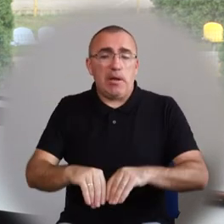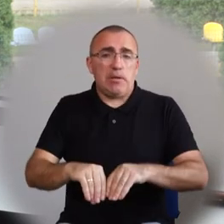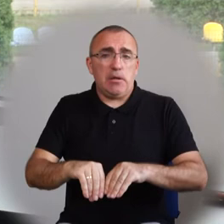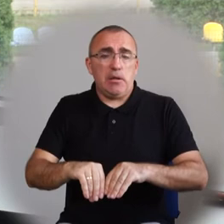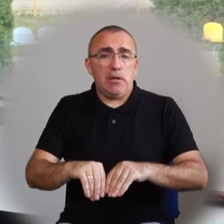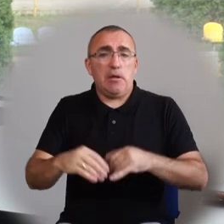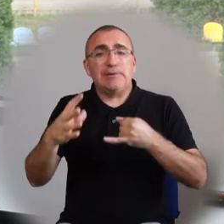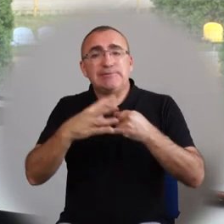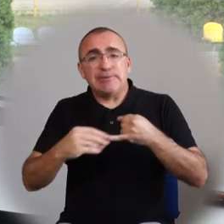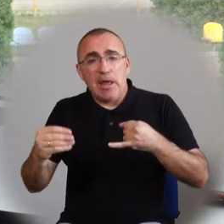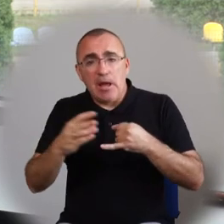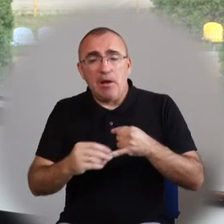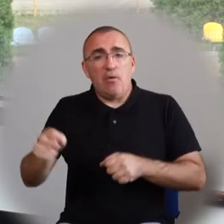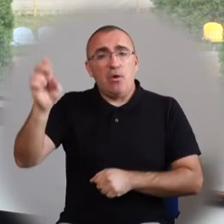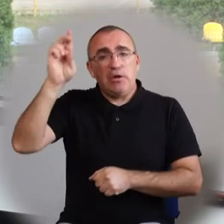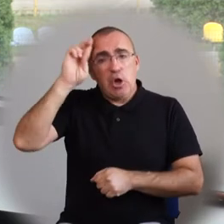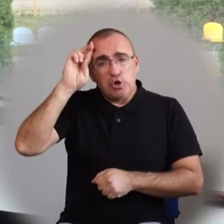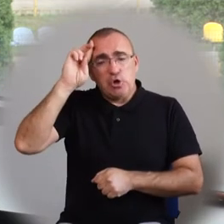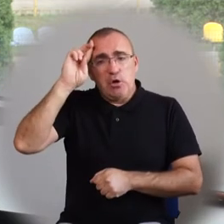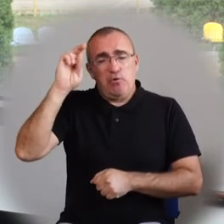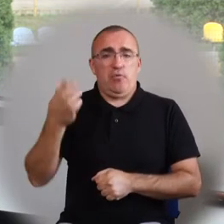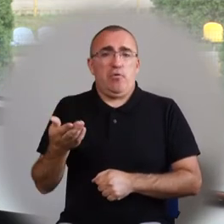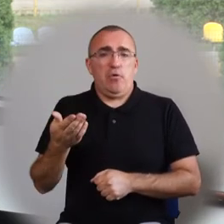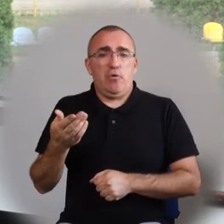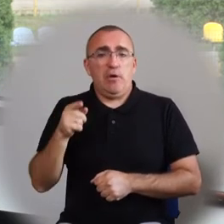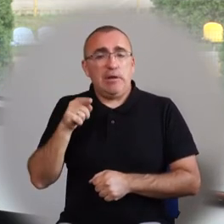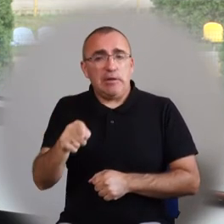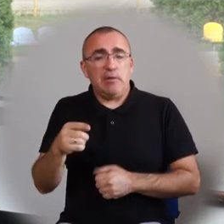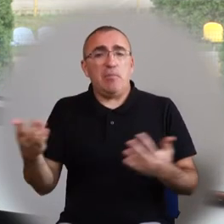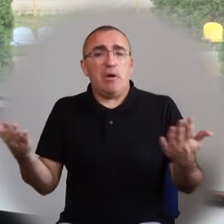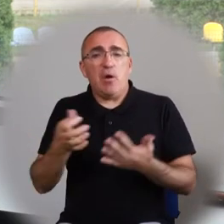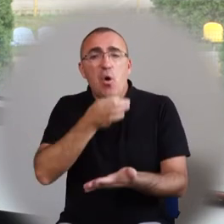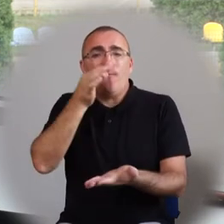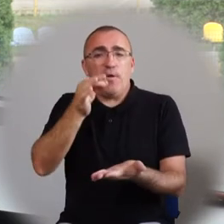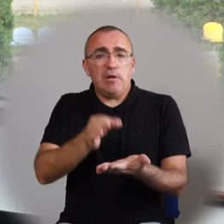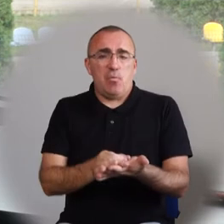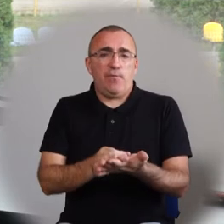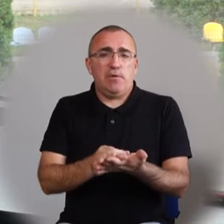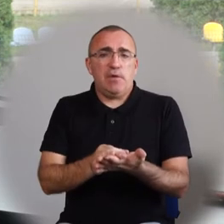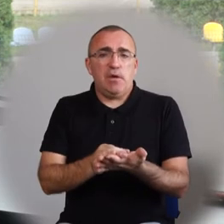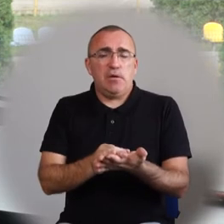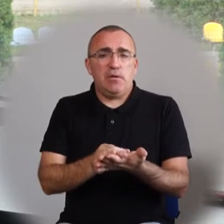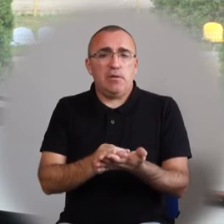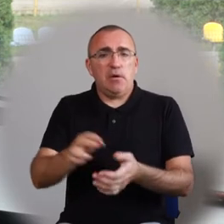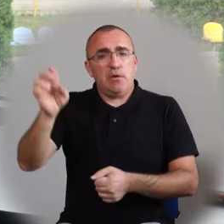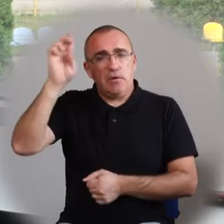зробити поєднання землями державними, тобто тим, за які